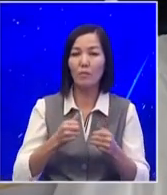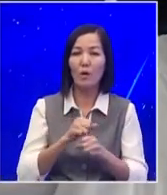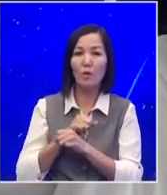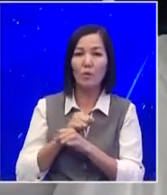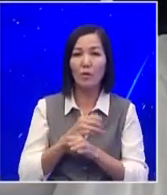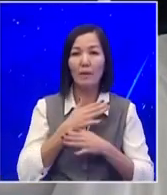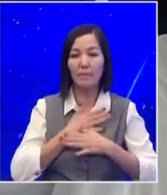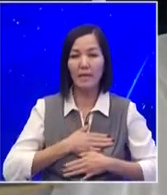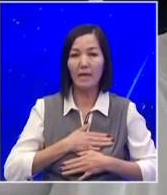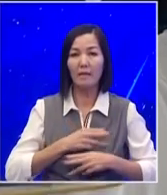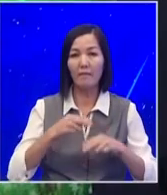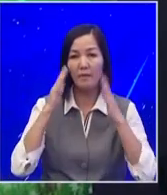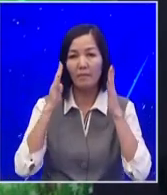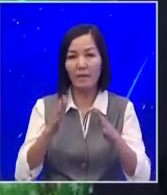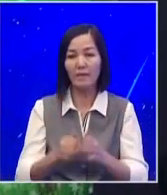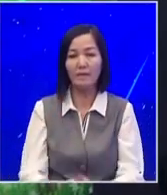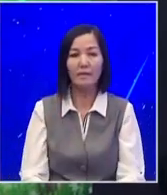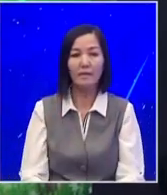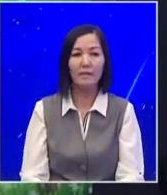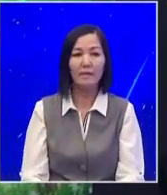особенно приятно. Внимание!